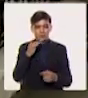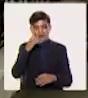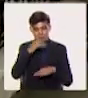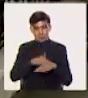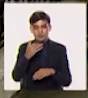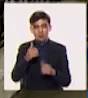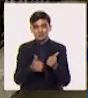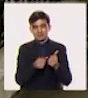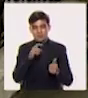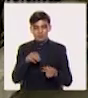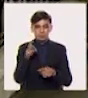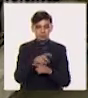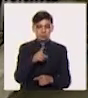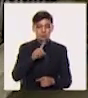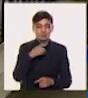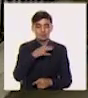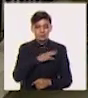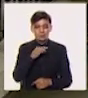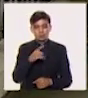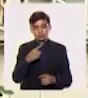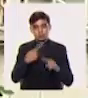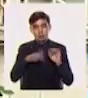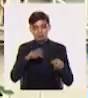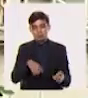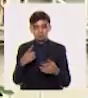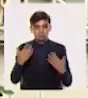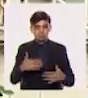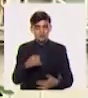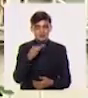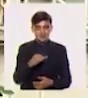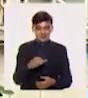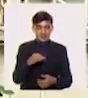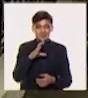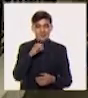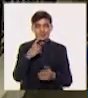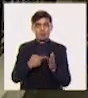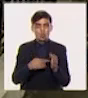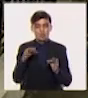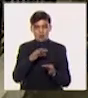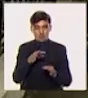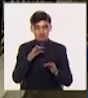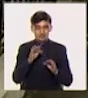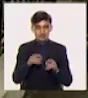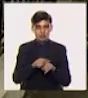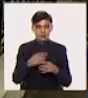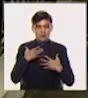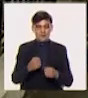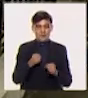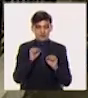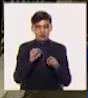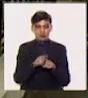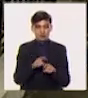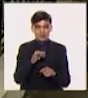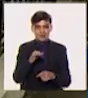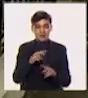представителі келді, бізге не айтты? Бізге көш кетіңіздер деді. Санитарно-эпидемиологический норма бойынша осы